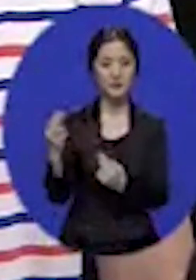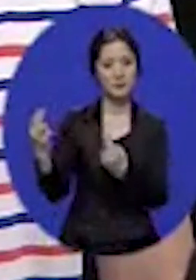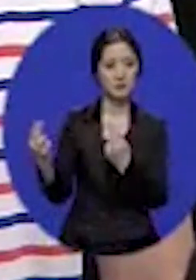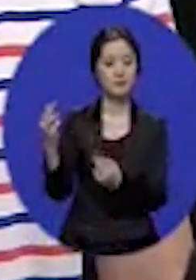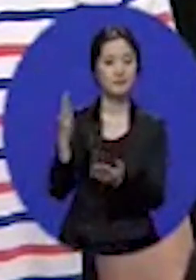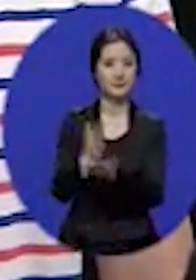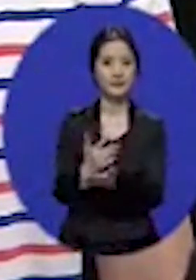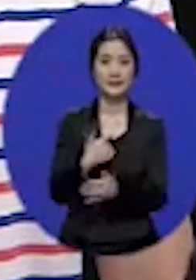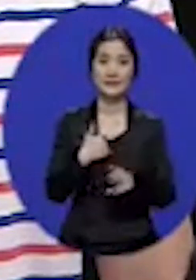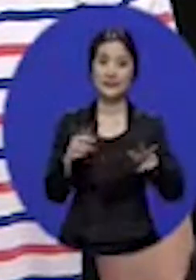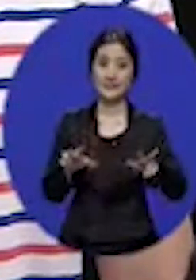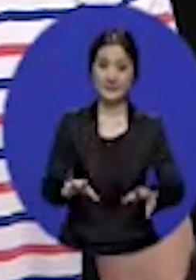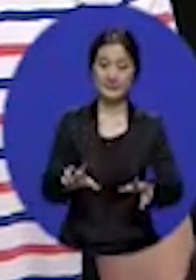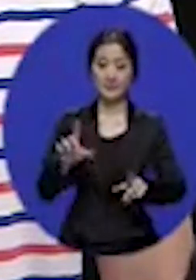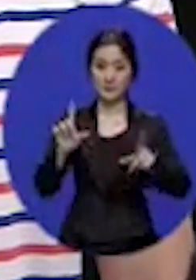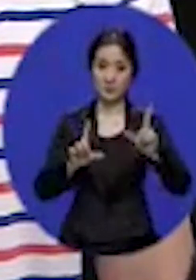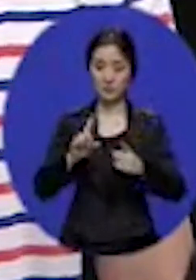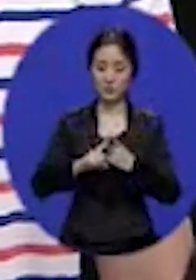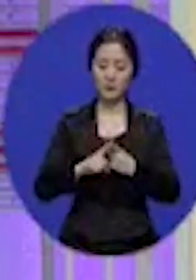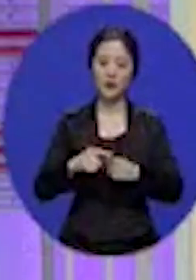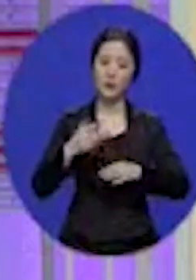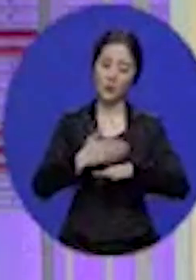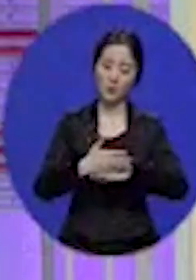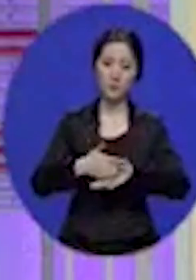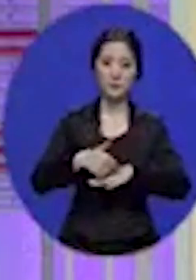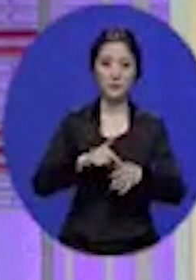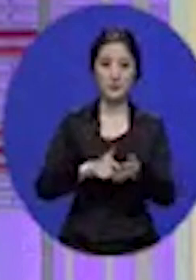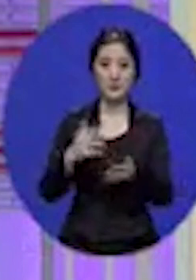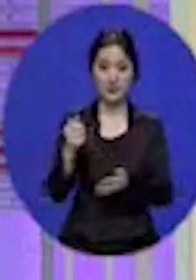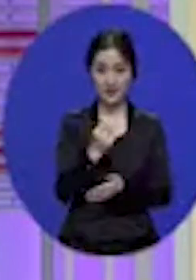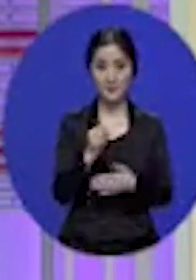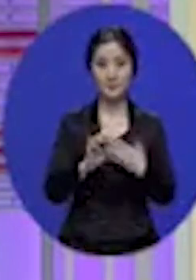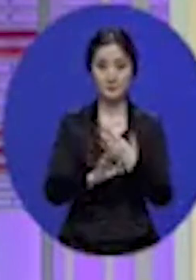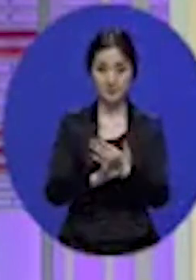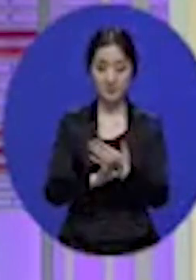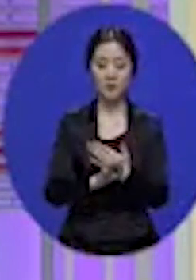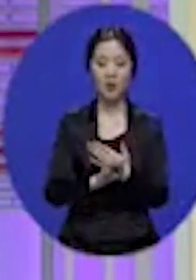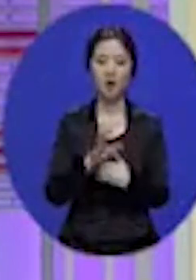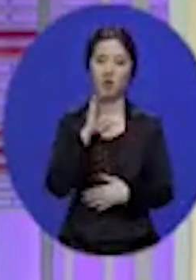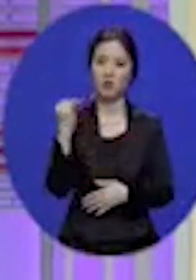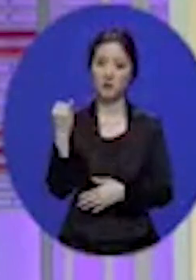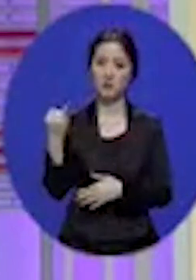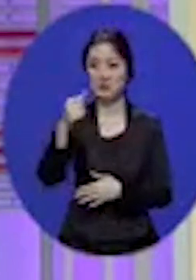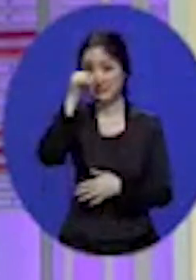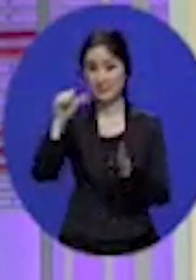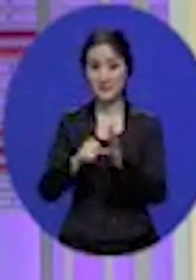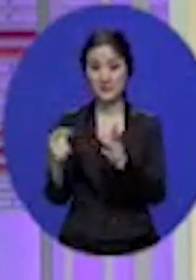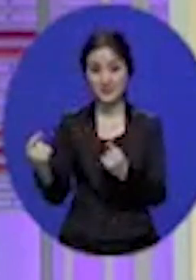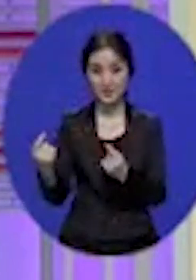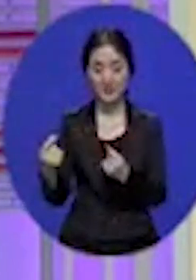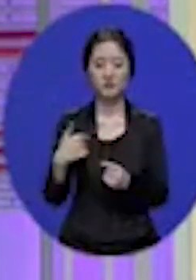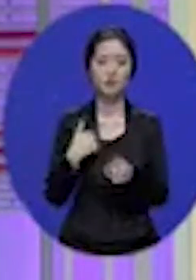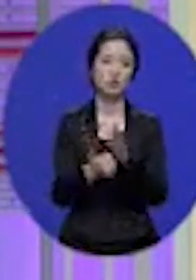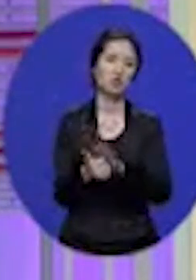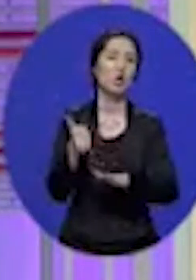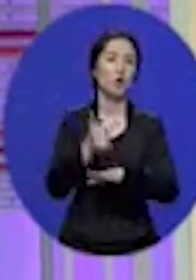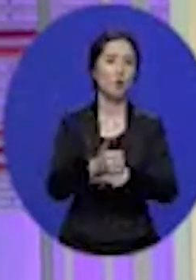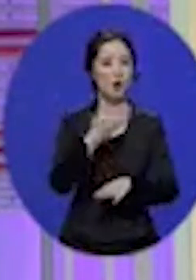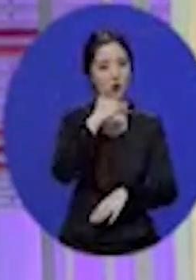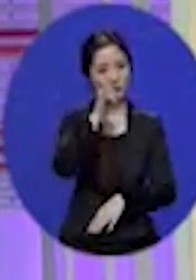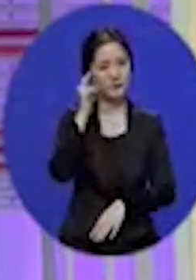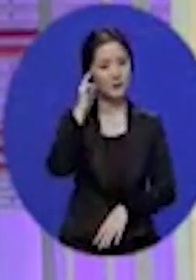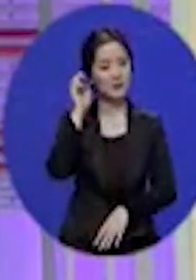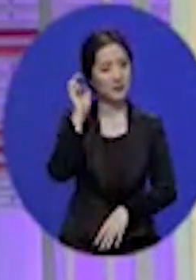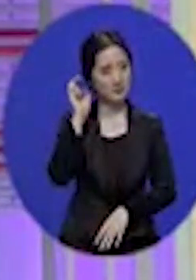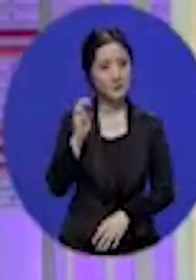나의 현재 있는 상태에 대해서 감사함을 느낀다면 우리도 윤영미 아나운서님이 살았던 그런 인생처럼 우리도 성공한 인생을 살 수 있지 않을까